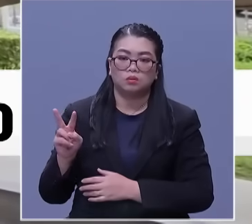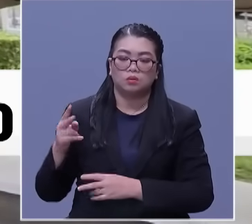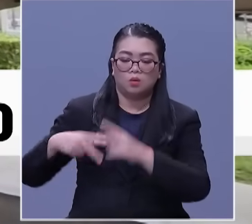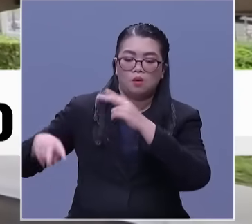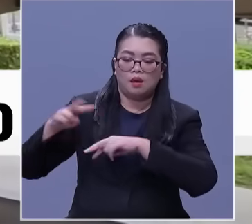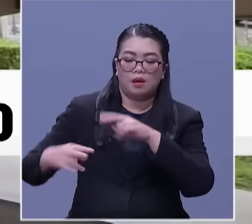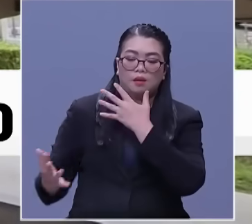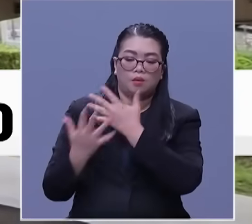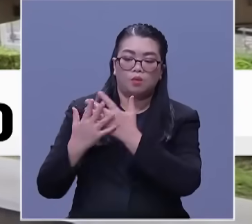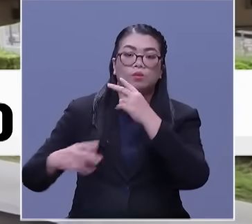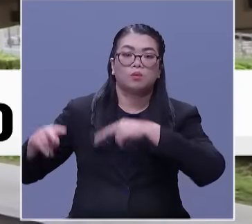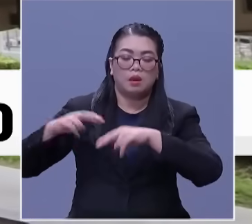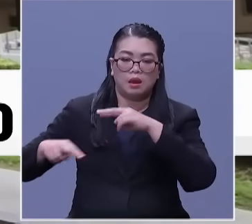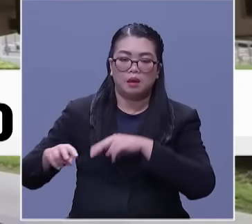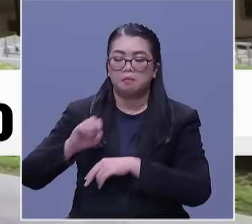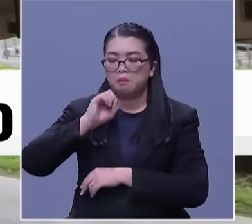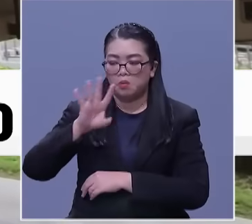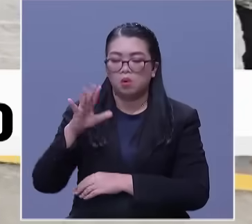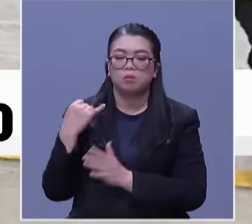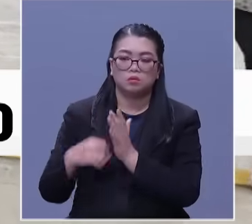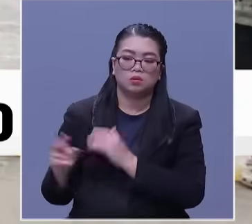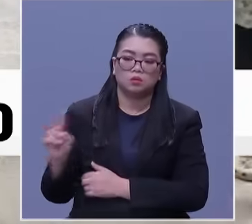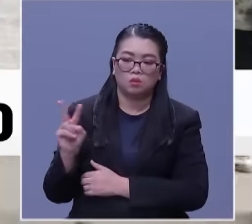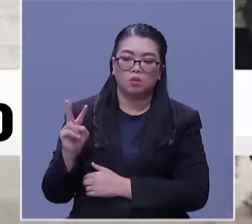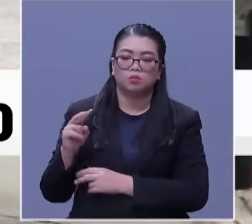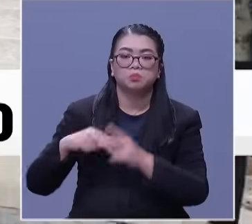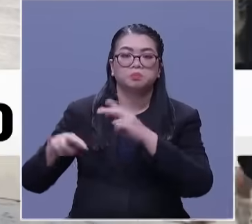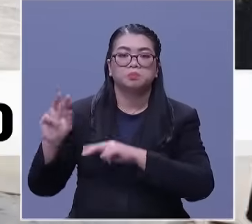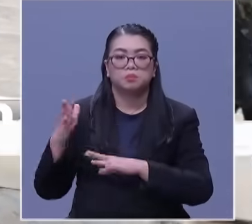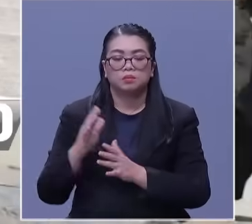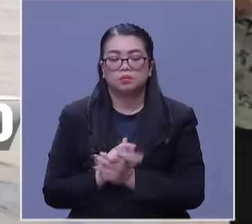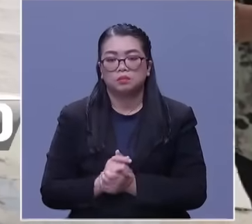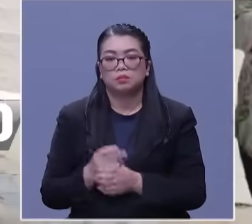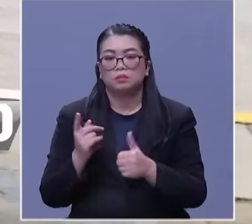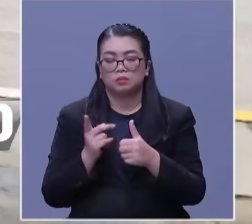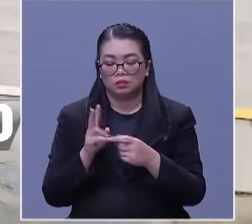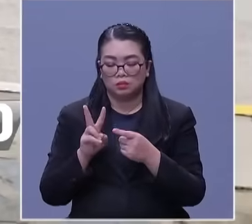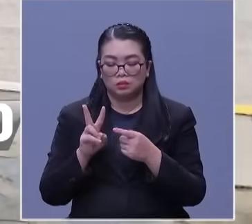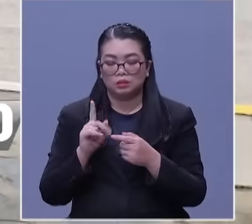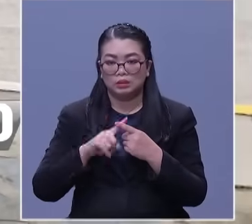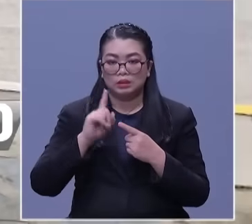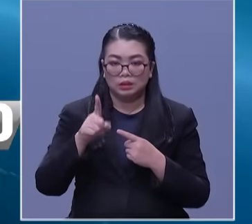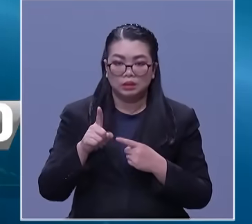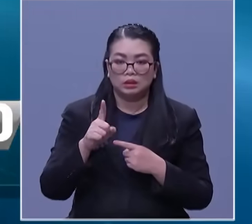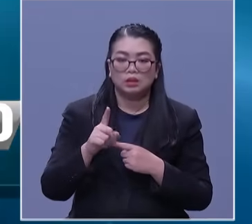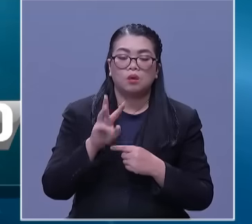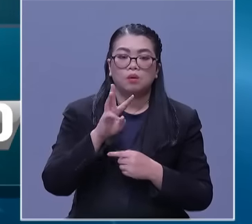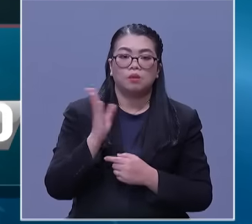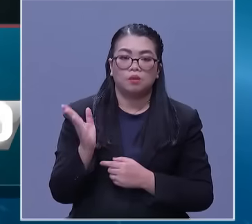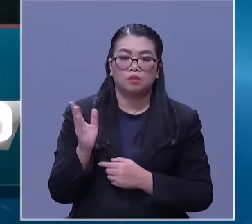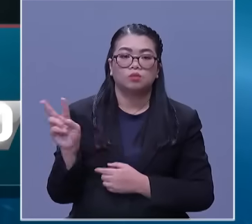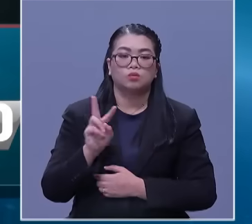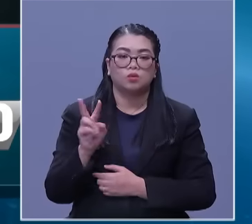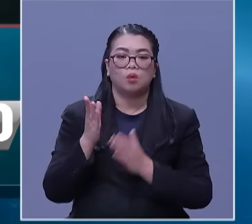นครศรีธรรมราชได้ไปแจ้งความร้องทุกข์นั่นก็คือนายวรินธรทองประจงอายุ 41ปีและนาย